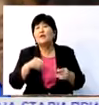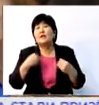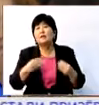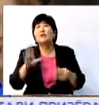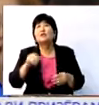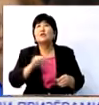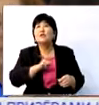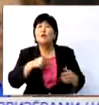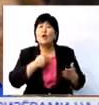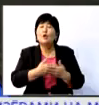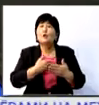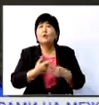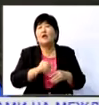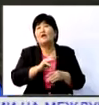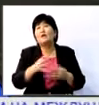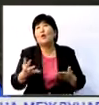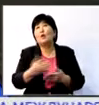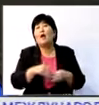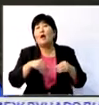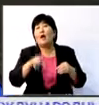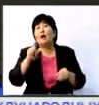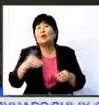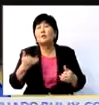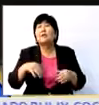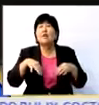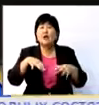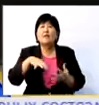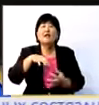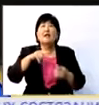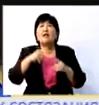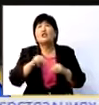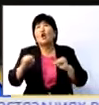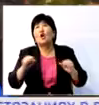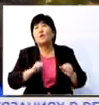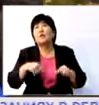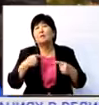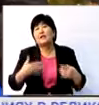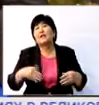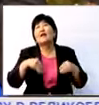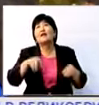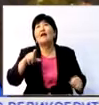все, кто самоотверженно трудился во имя урожая. Агрономы, водники, механизаторы, инженеры, бригадиры, простые дыхания.